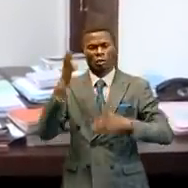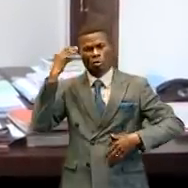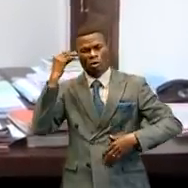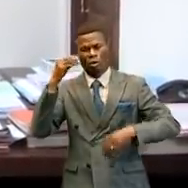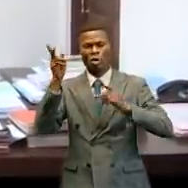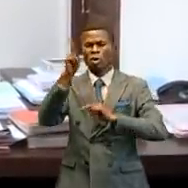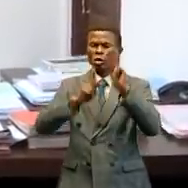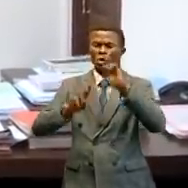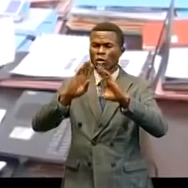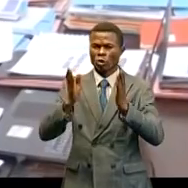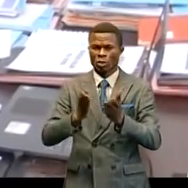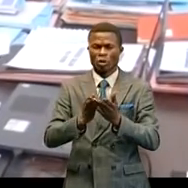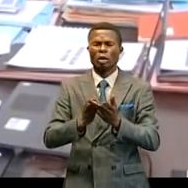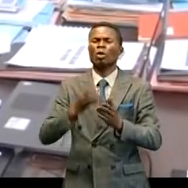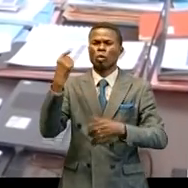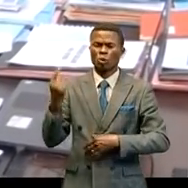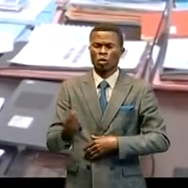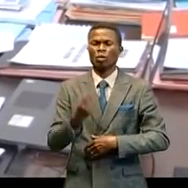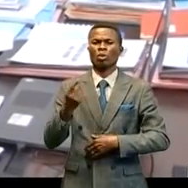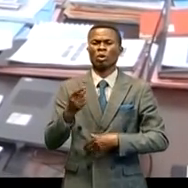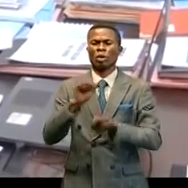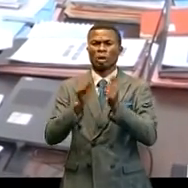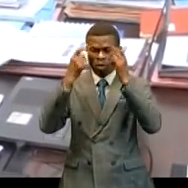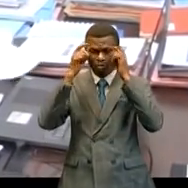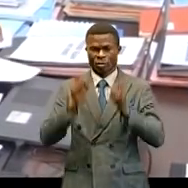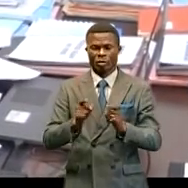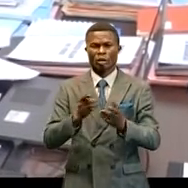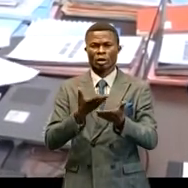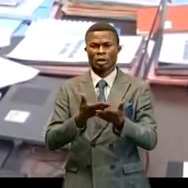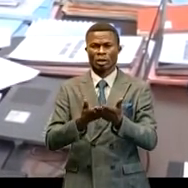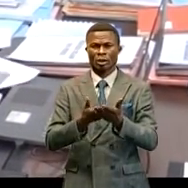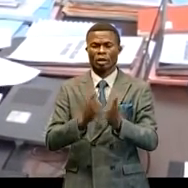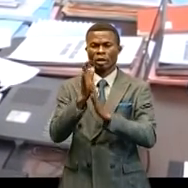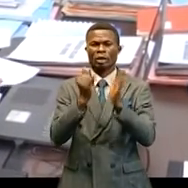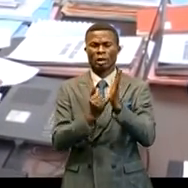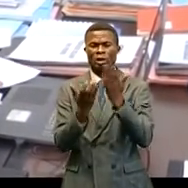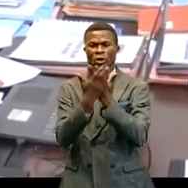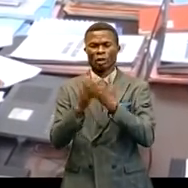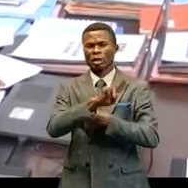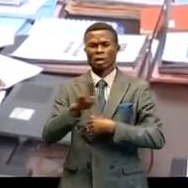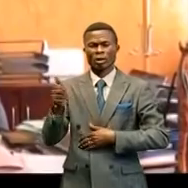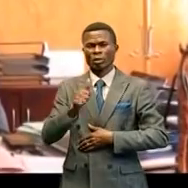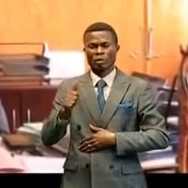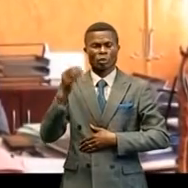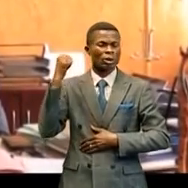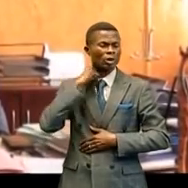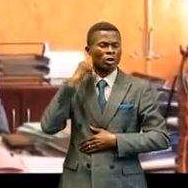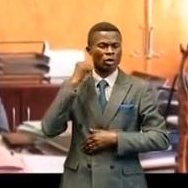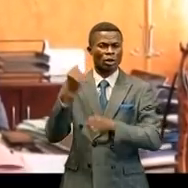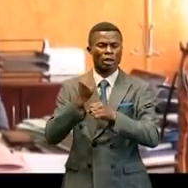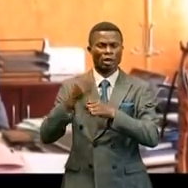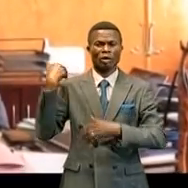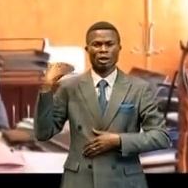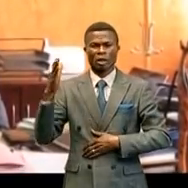de la population consécutive à la décision prise le 16 juillet 2021 par les médecins de service